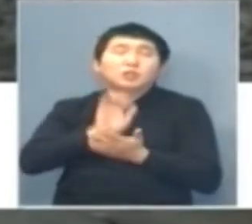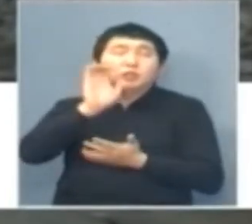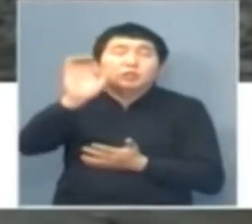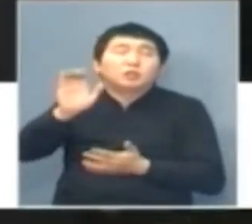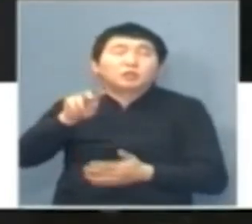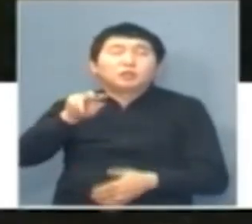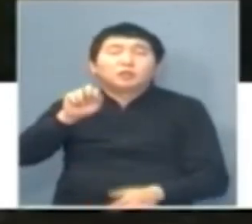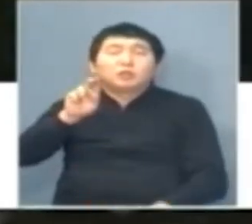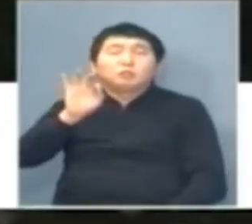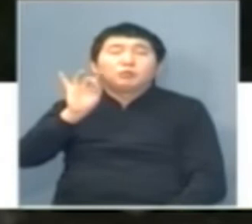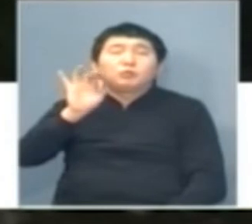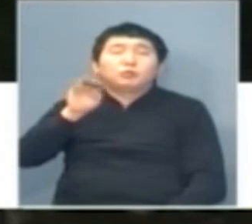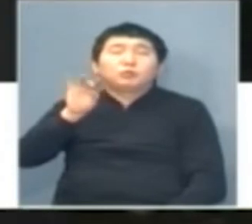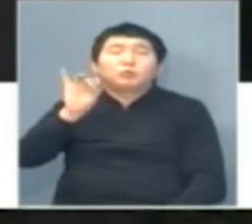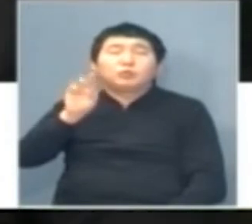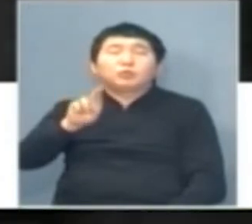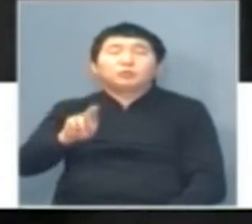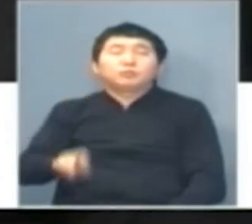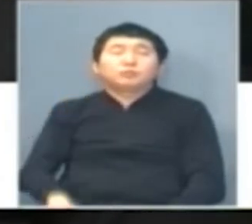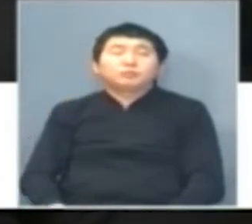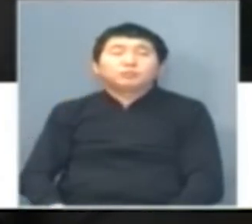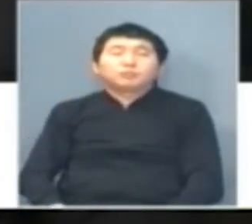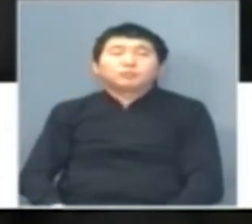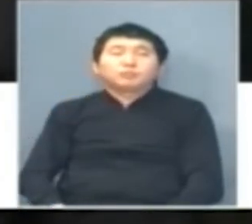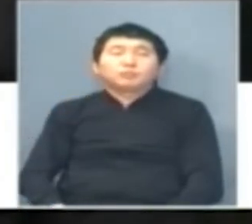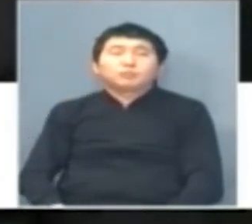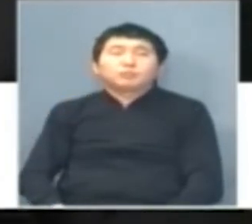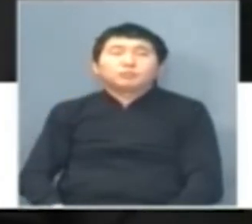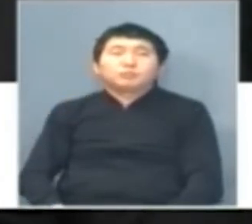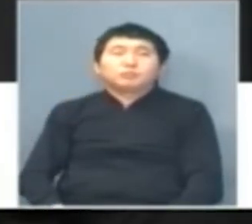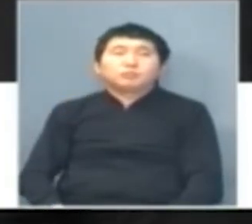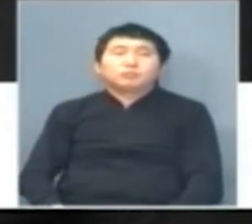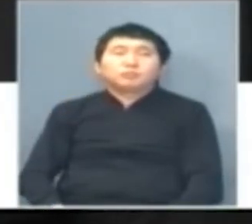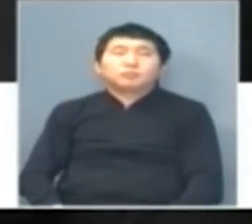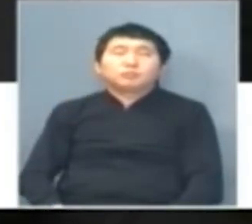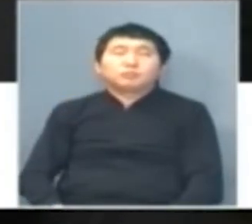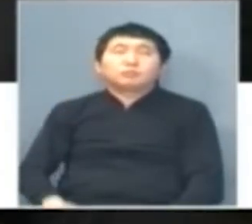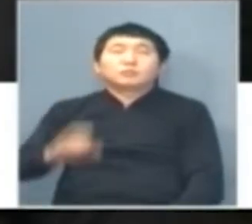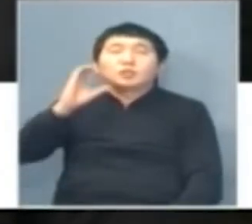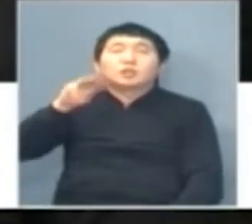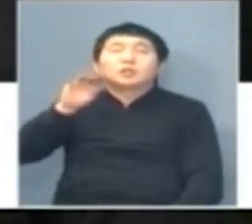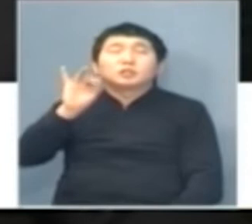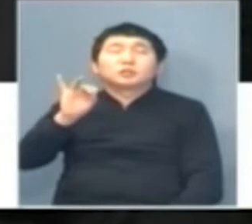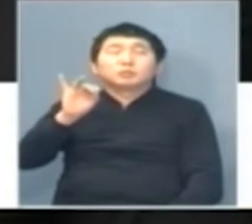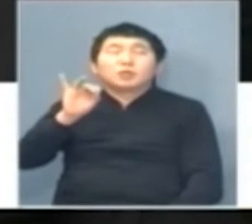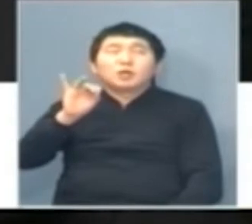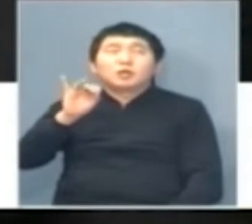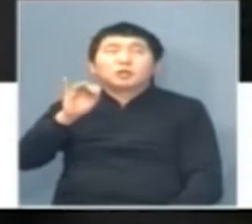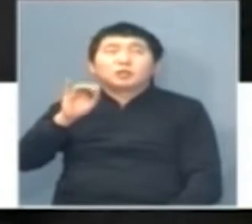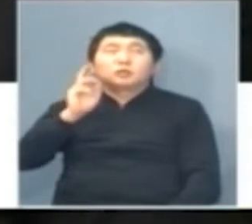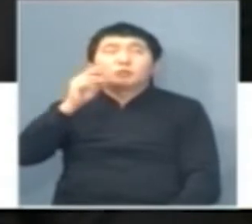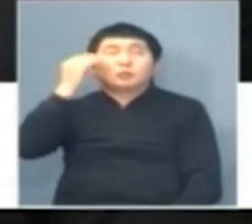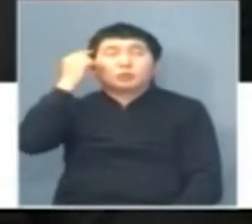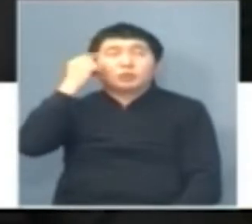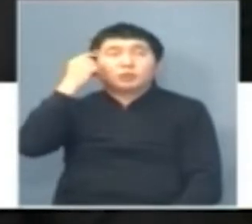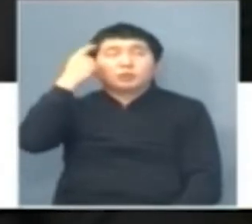лабораторию. Приехали на этот участок, поступила информация в СМИ, местные СМИ нашего Восточного Казахстана, что здесь якобы